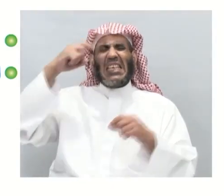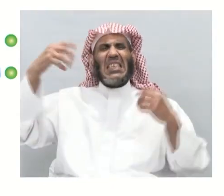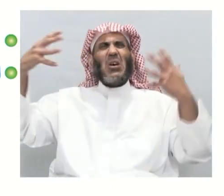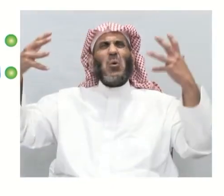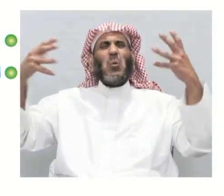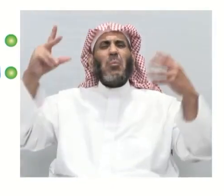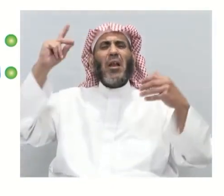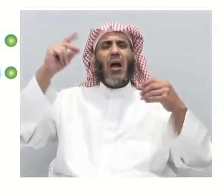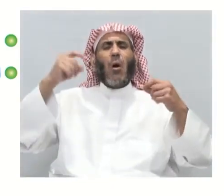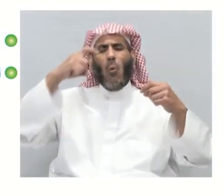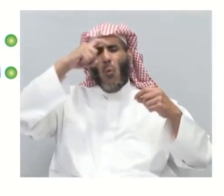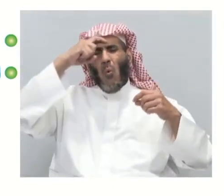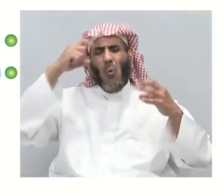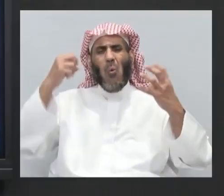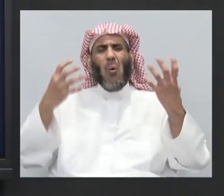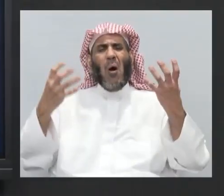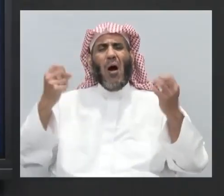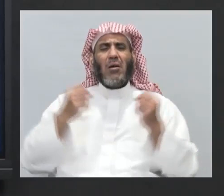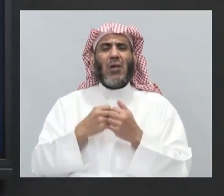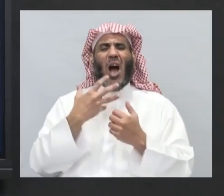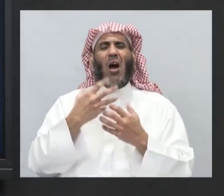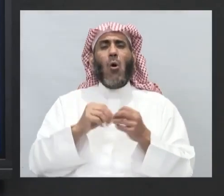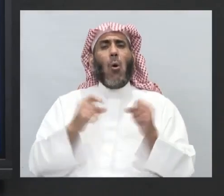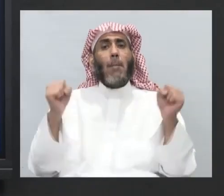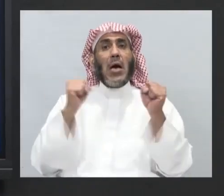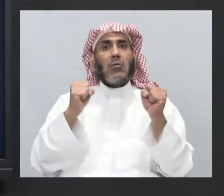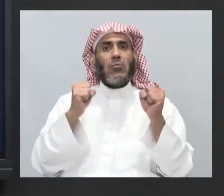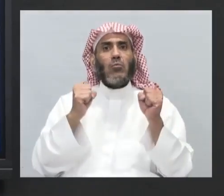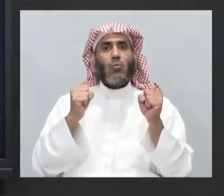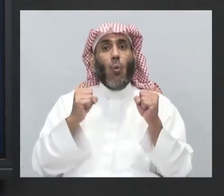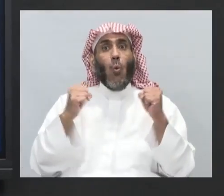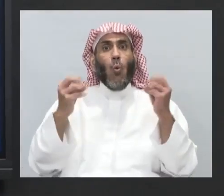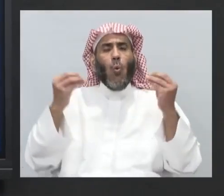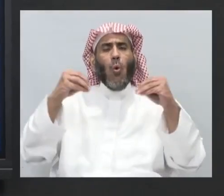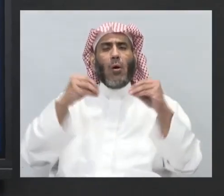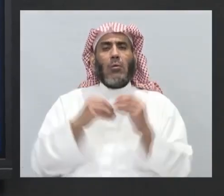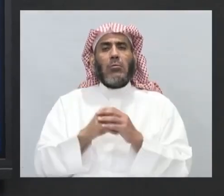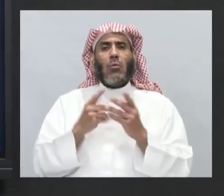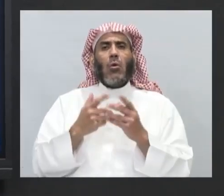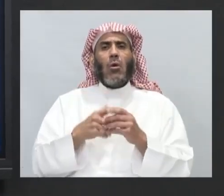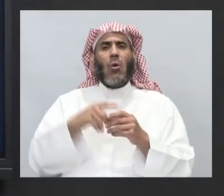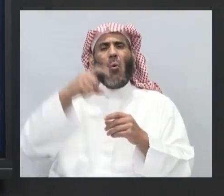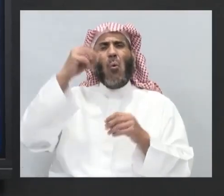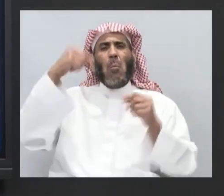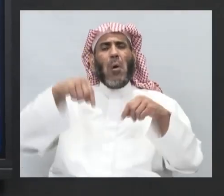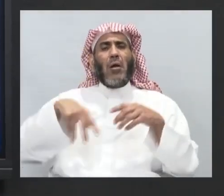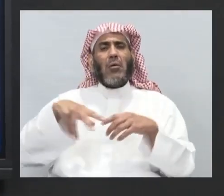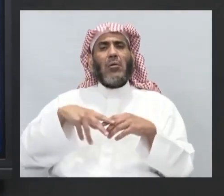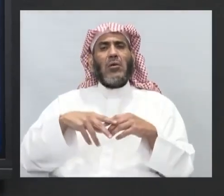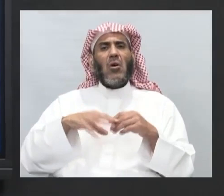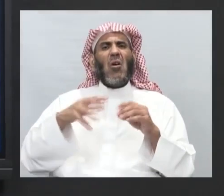بهال الحراره او اذا جاء وقت البرد تكون البروده عندنا شديده والله لانه نا خنا كما وصف بانه